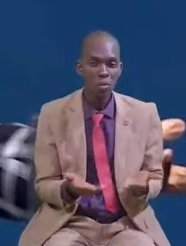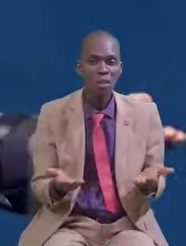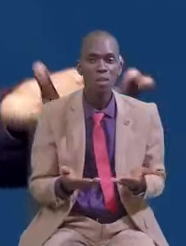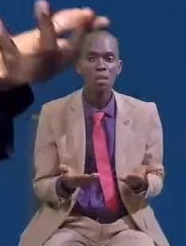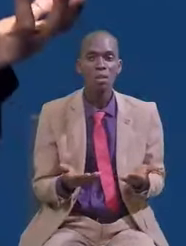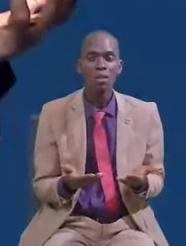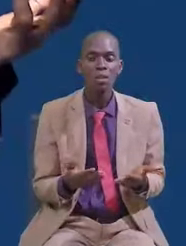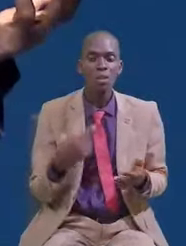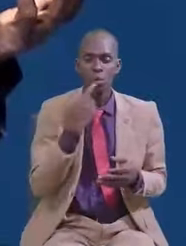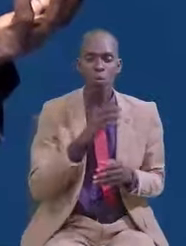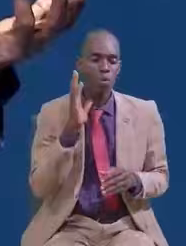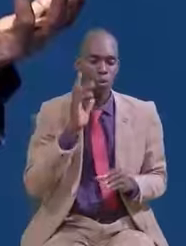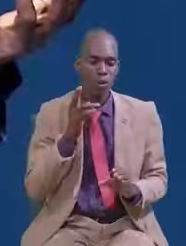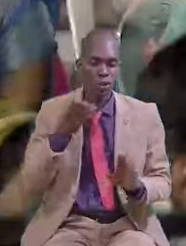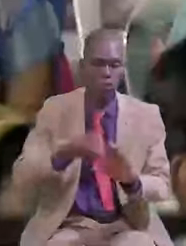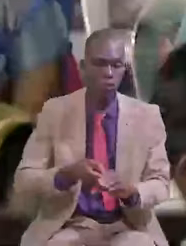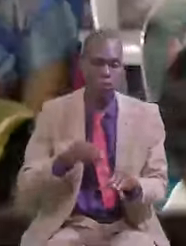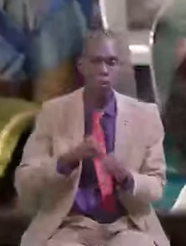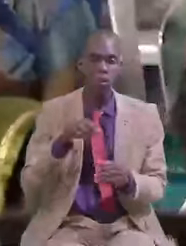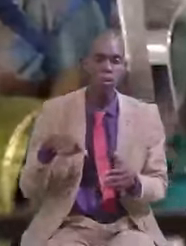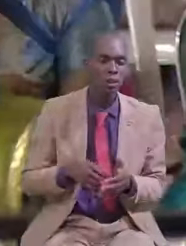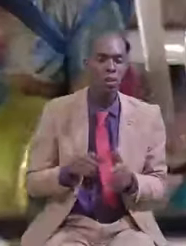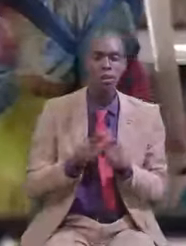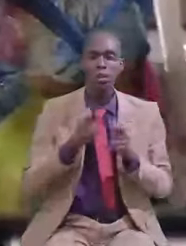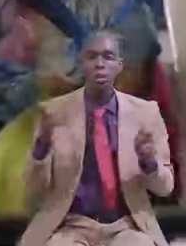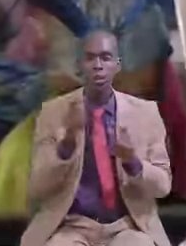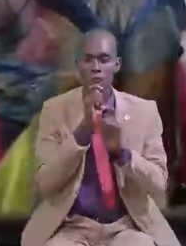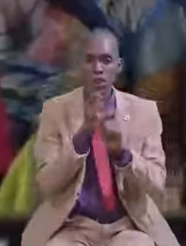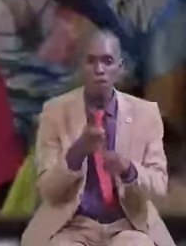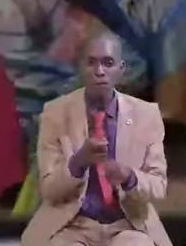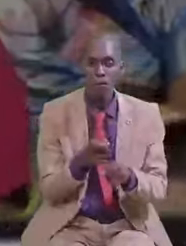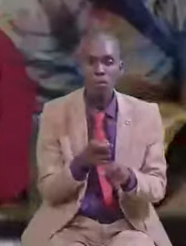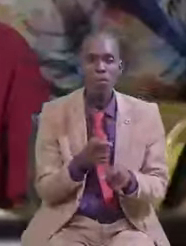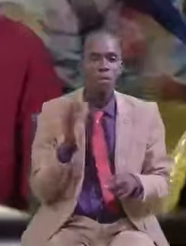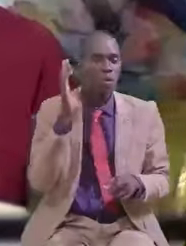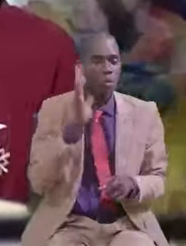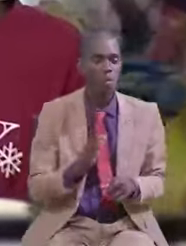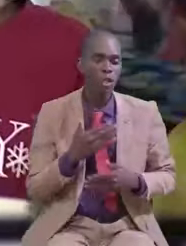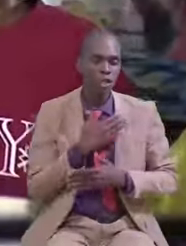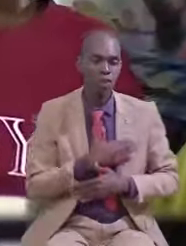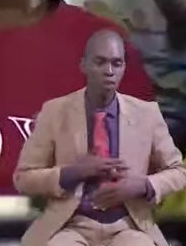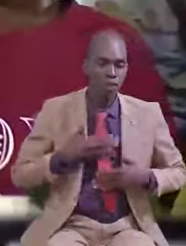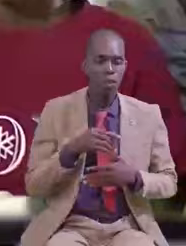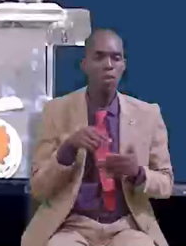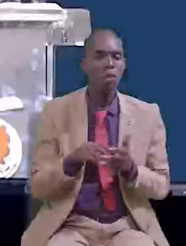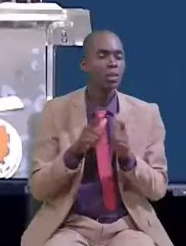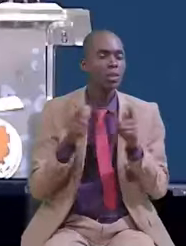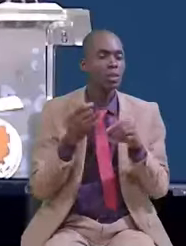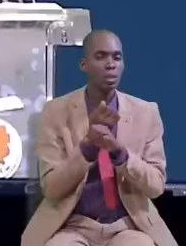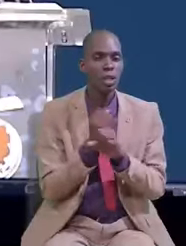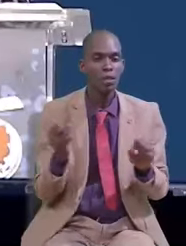peut prendre part à cet avantage, peut prendre part à ce salut. Comme vous